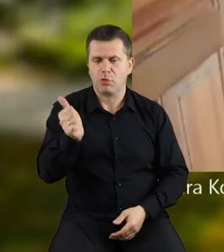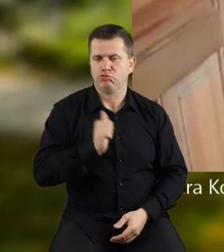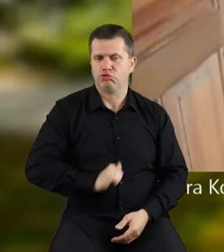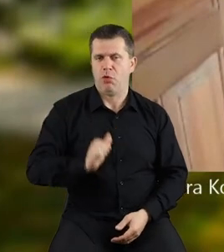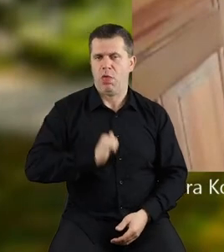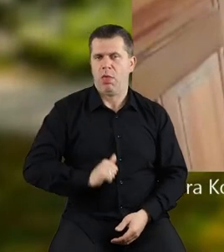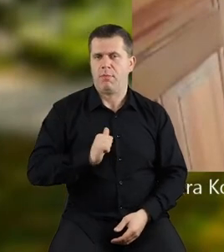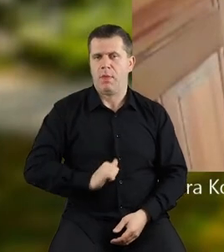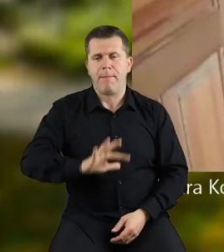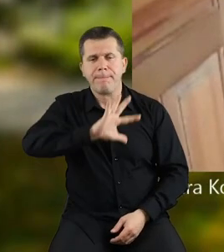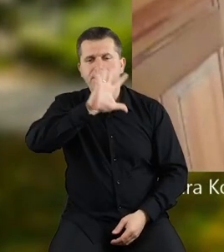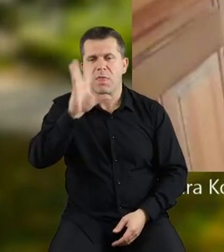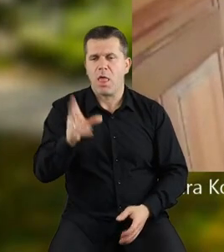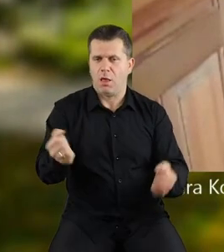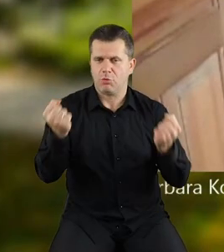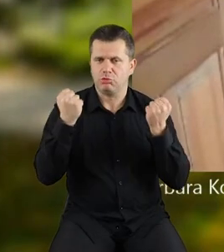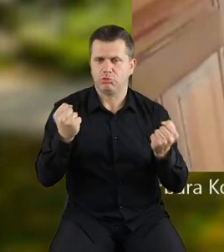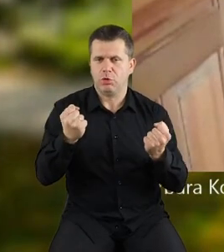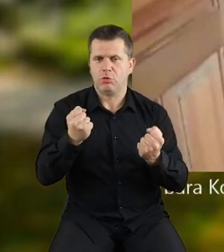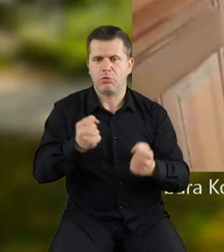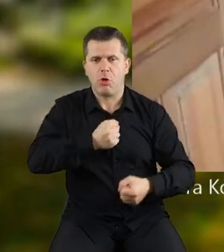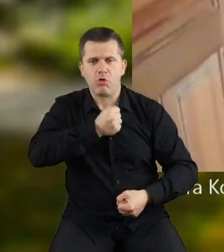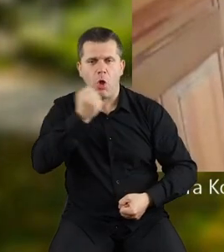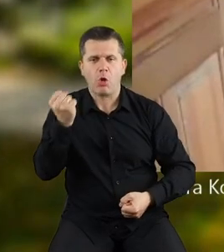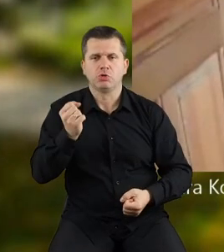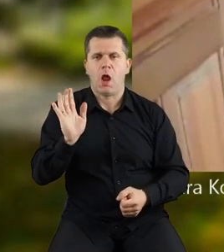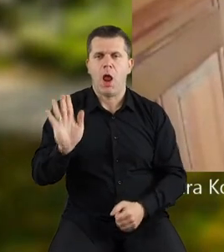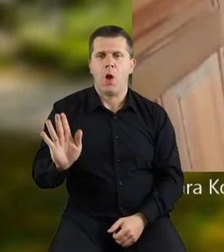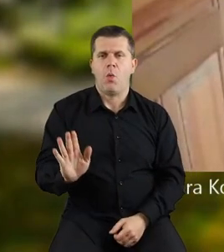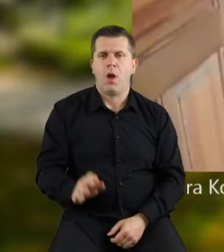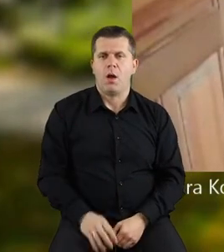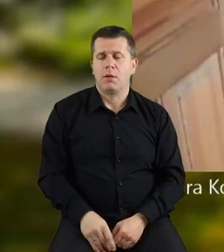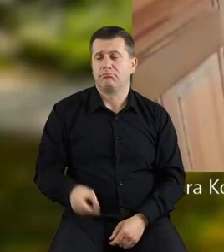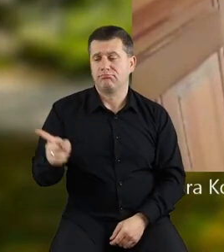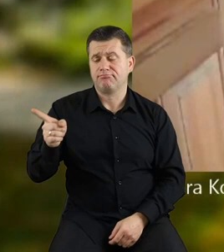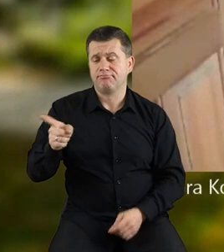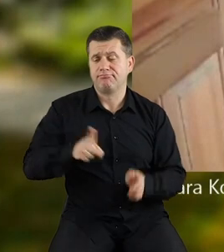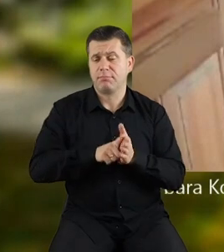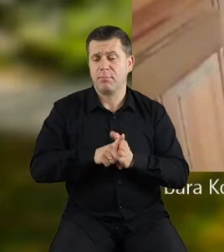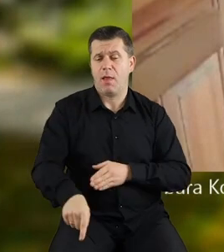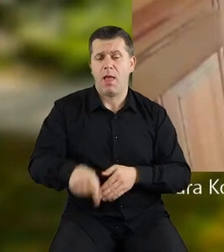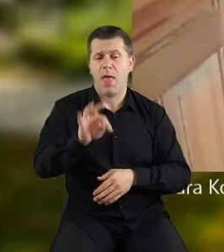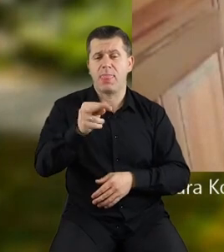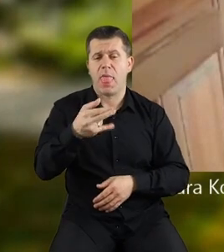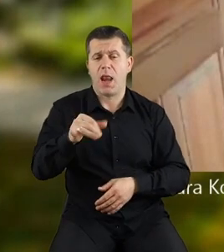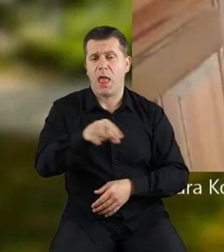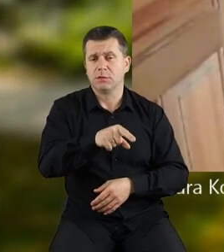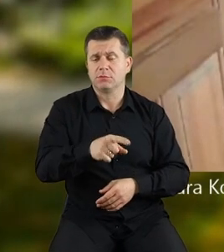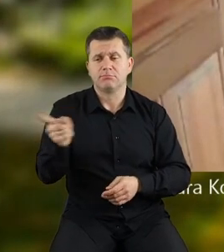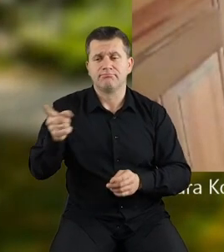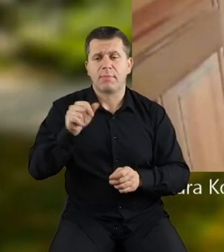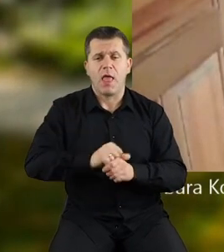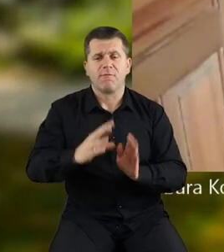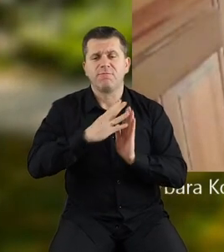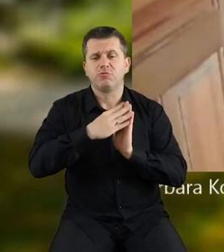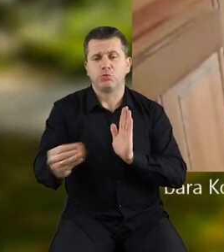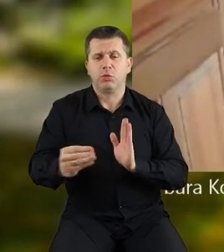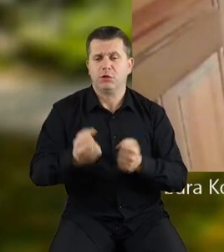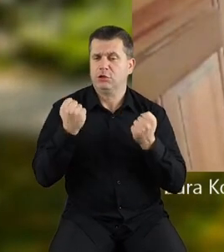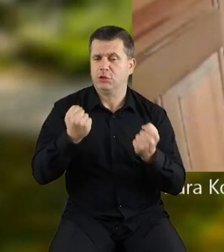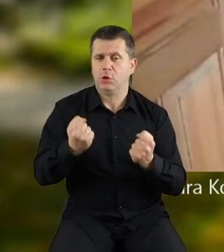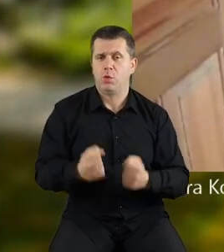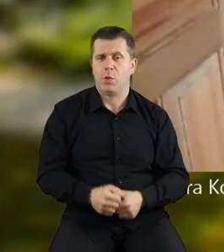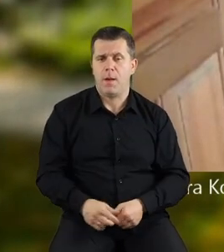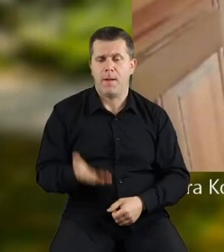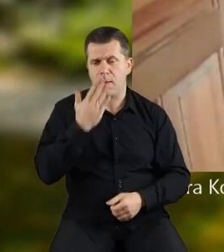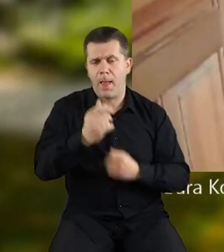świadoma siebie, piękna, silna i dojrzała. I to ona stała się dla Teresy wzorem i